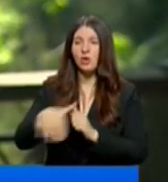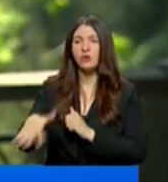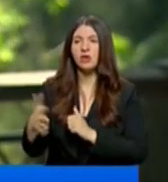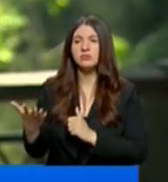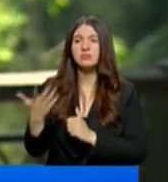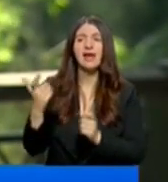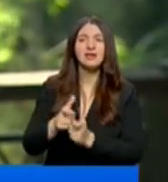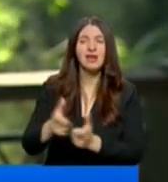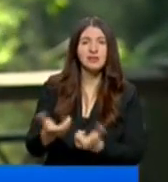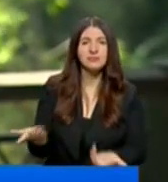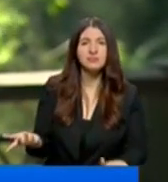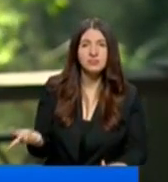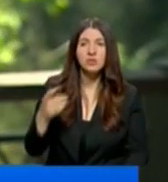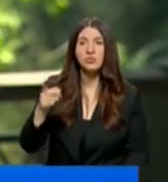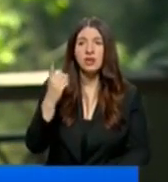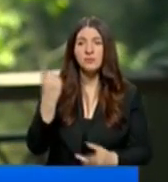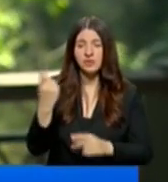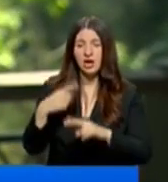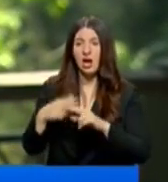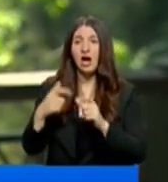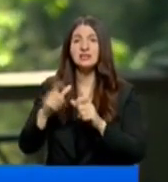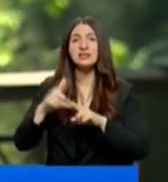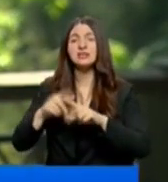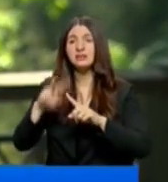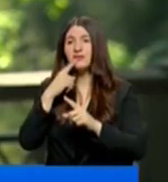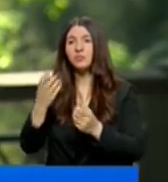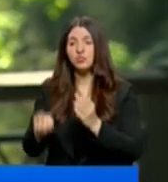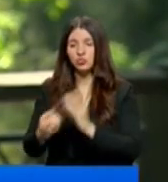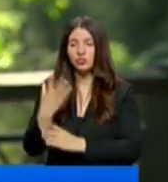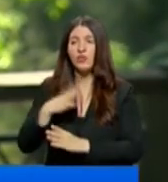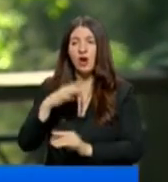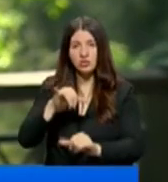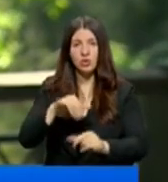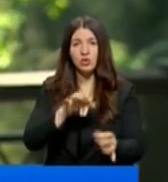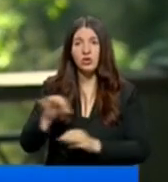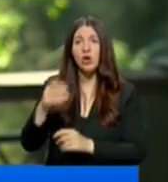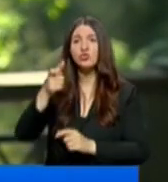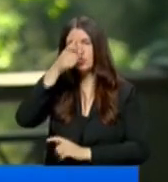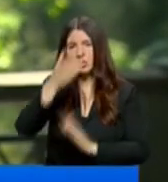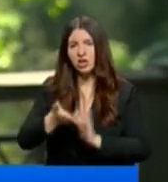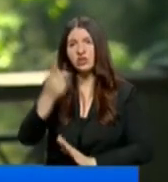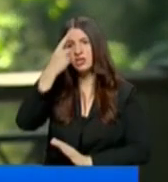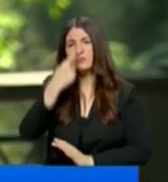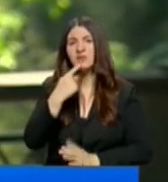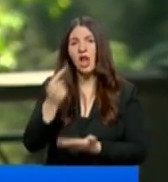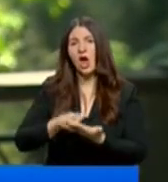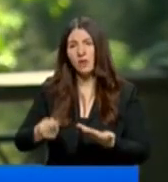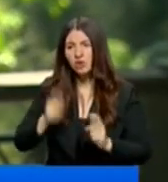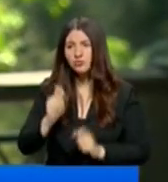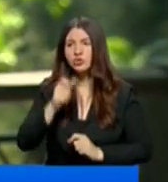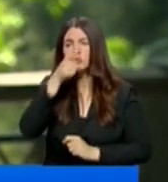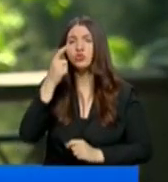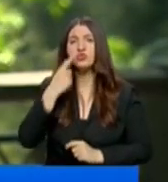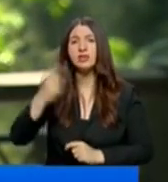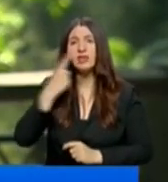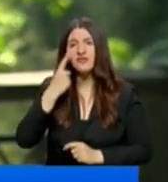Bir organ, bir dernek. Bunların ASAM diye bir kuruluşları da vardı. Aynı kişi orada da görevli. Efendim Türkçeyi kaldıracağız, resmi dili Arapça yapacağız, Türkiye